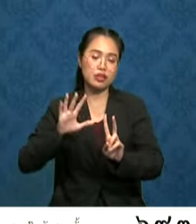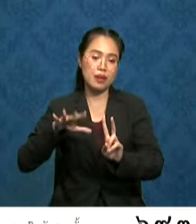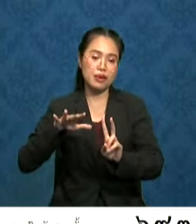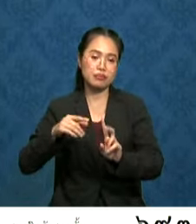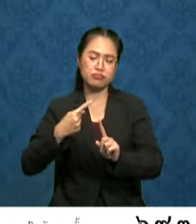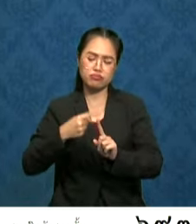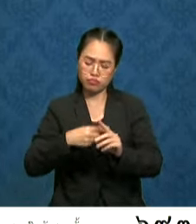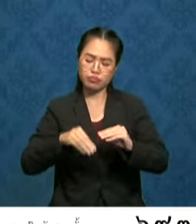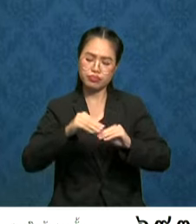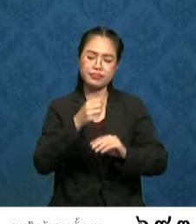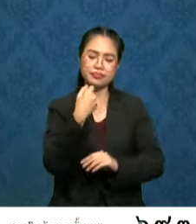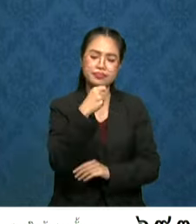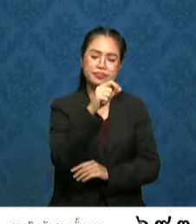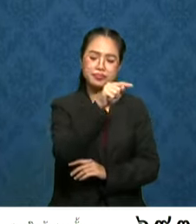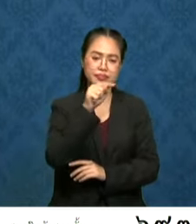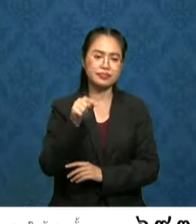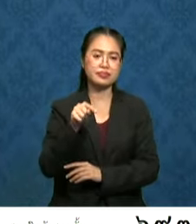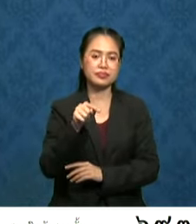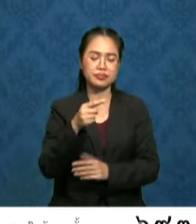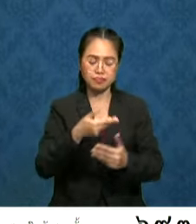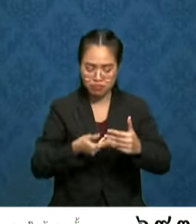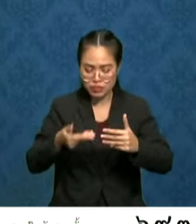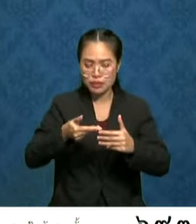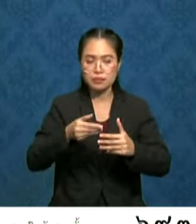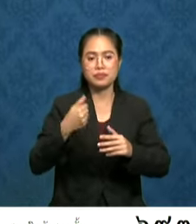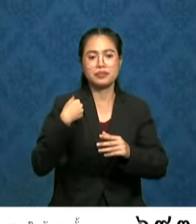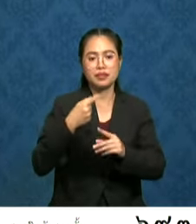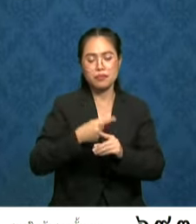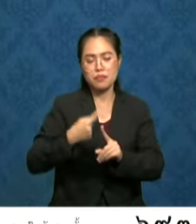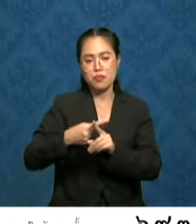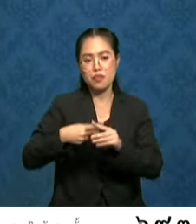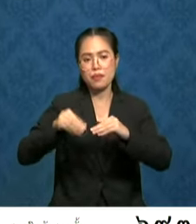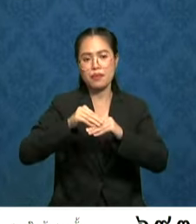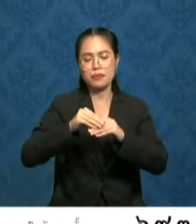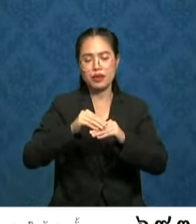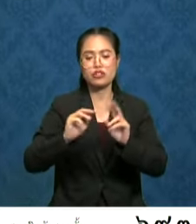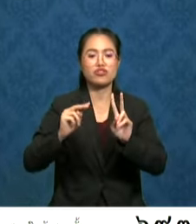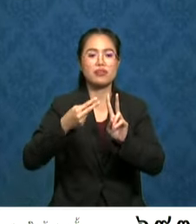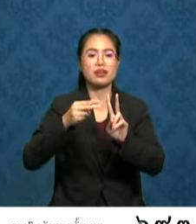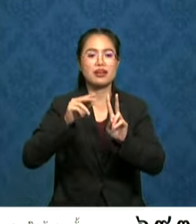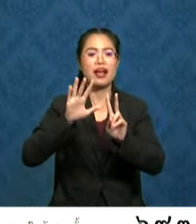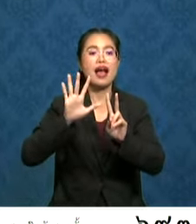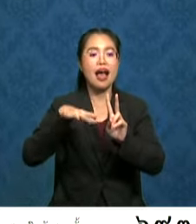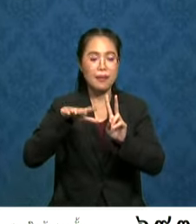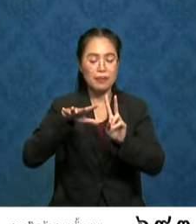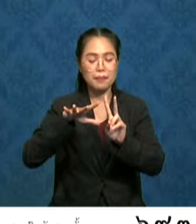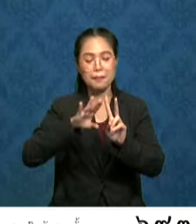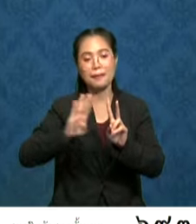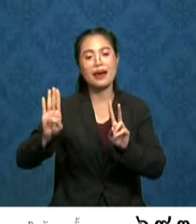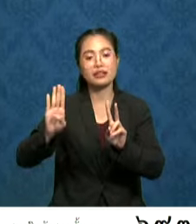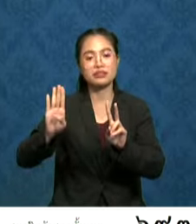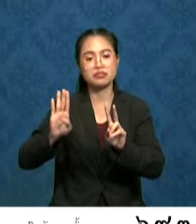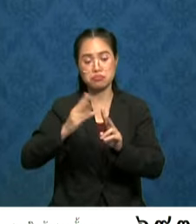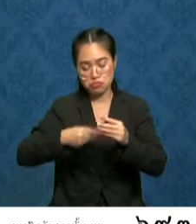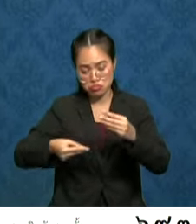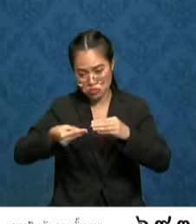10%เอ่อขึ้นมาแล้วรอบแรก 10%ยังเหลือขึ้นรอบ 2อีก 10%แล้วก็จะทำต่อให้ถึง 25,000บาท 2000 25,000บาท